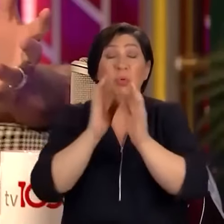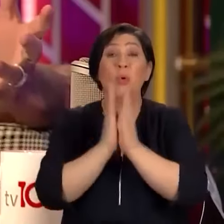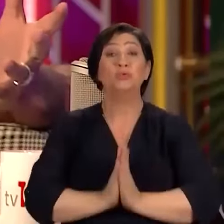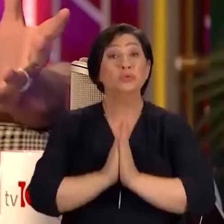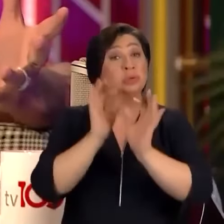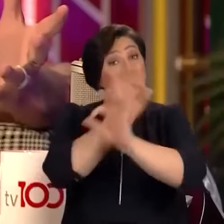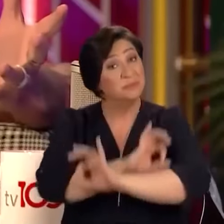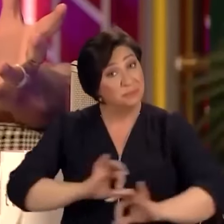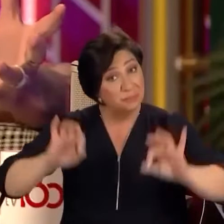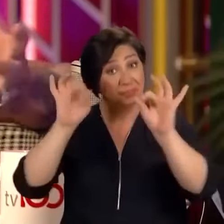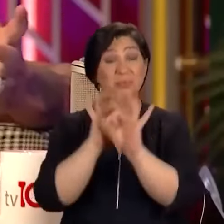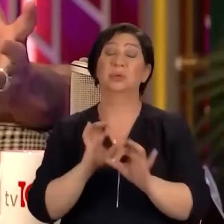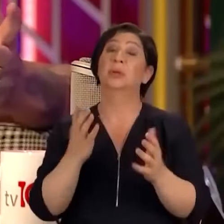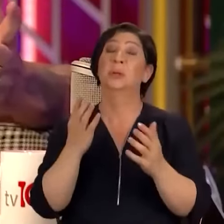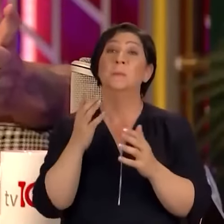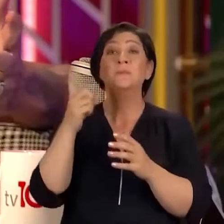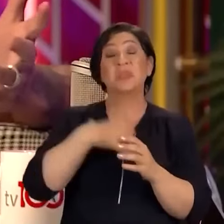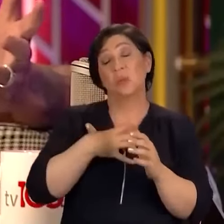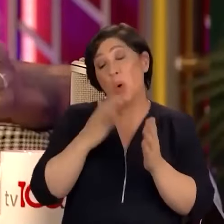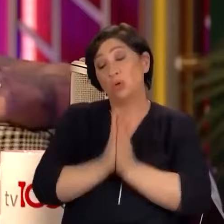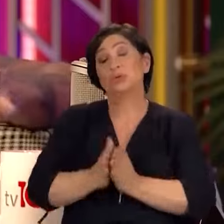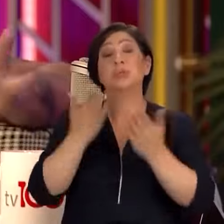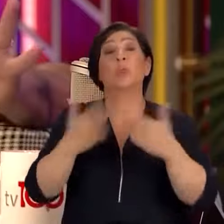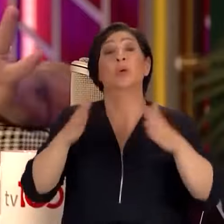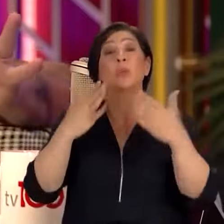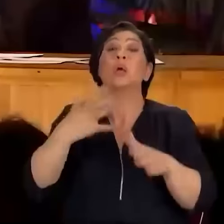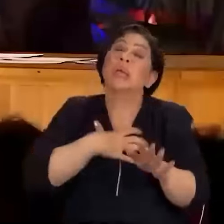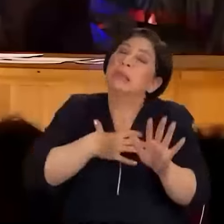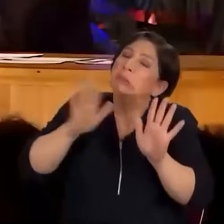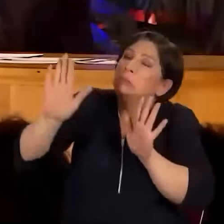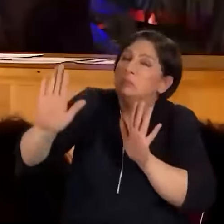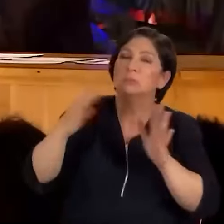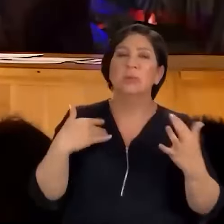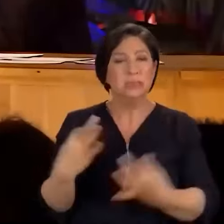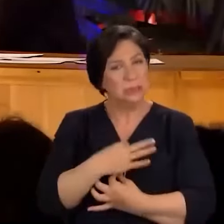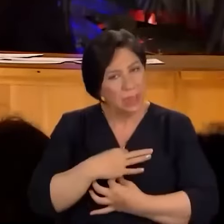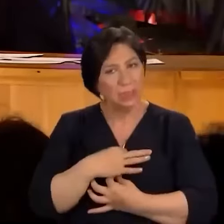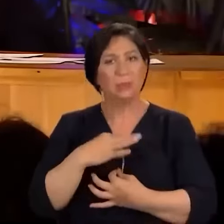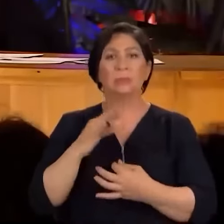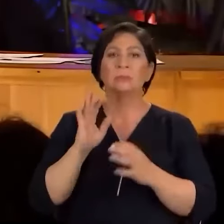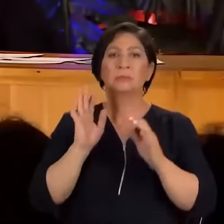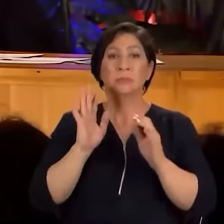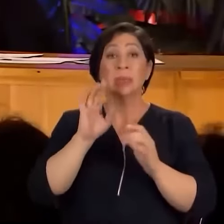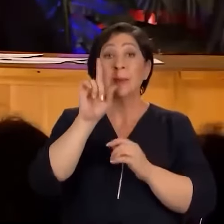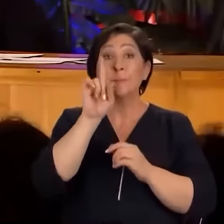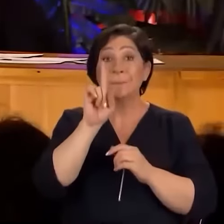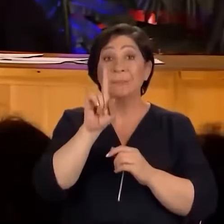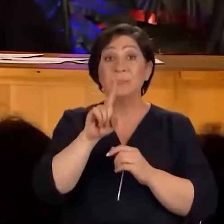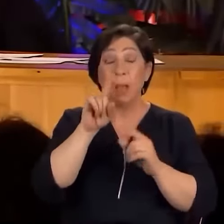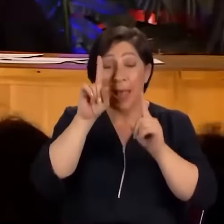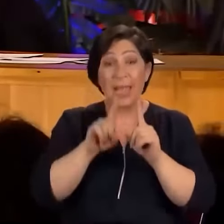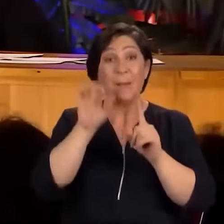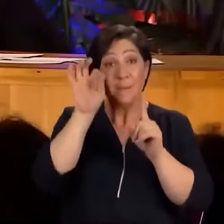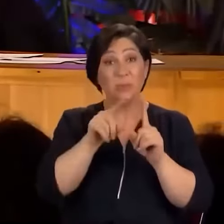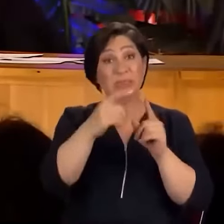özür dilemeyi belki de doğru bulmadıkları için bilemem. O kendi tercihi. Bravo. Herkese saygı duyuyorum. Ben baştan itibaren benim birinci günüm de bu. Baştan